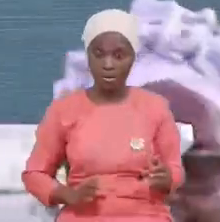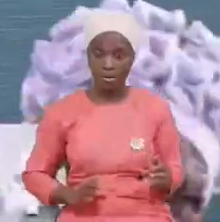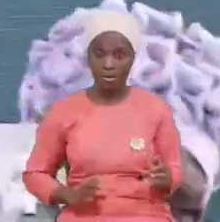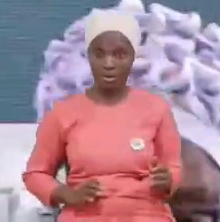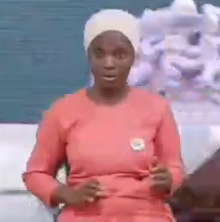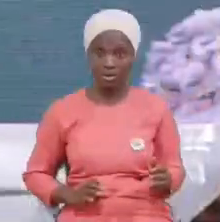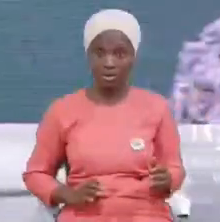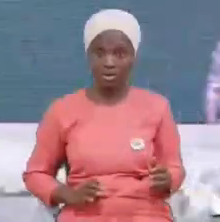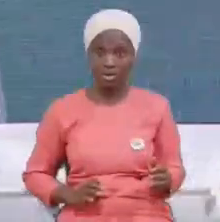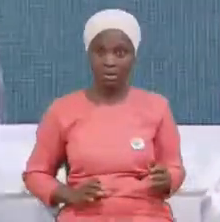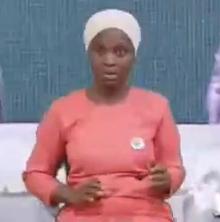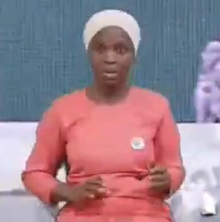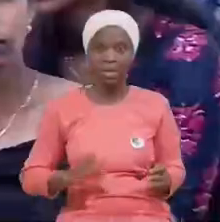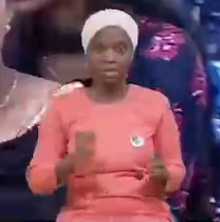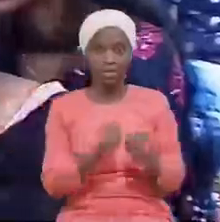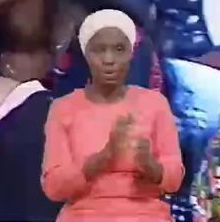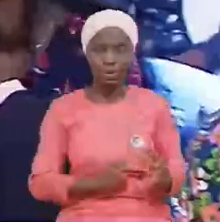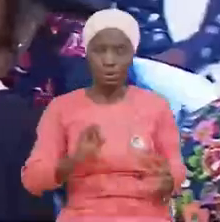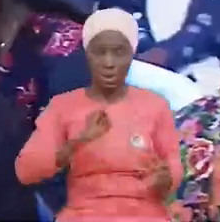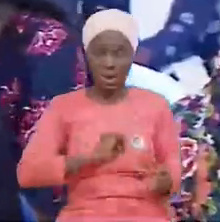je suis nouveau.